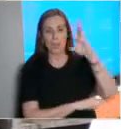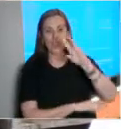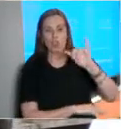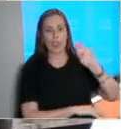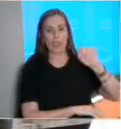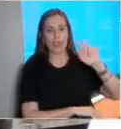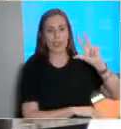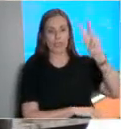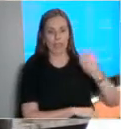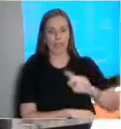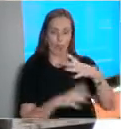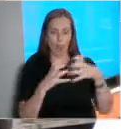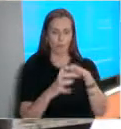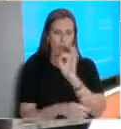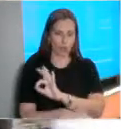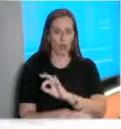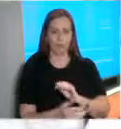וכל הקומפרציה, כל ה...